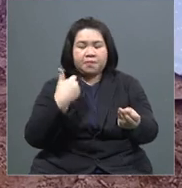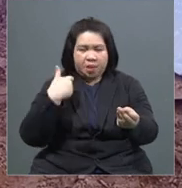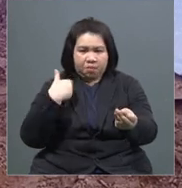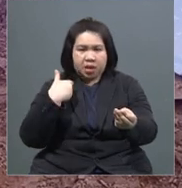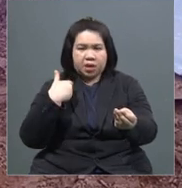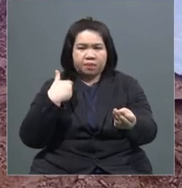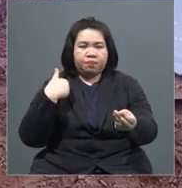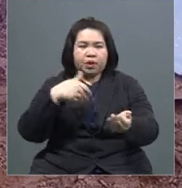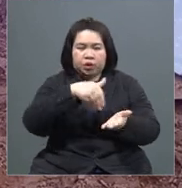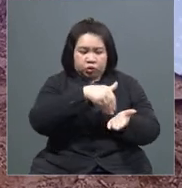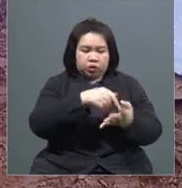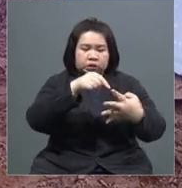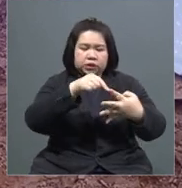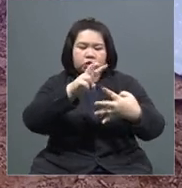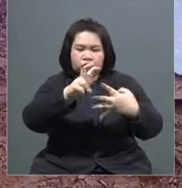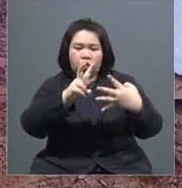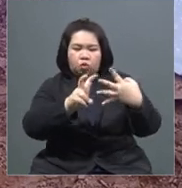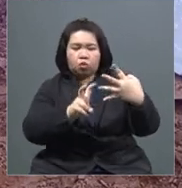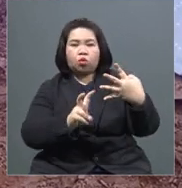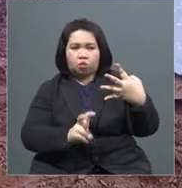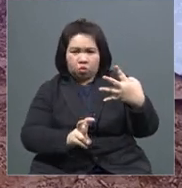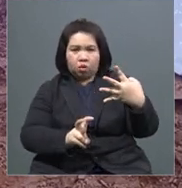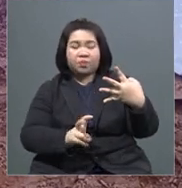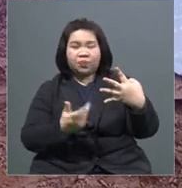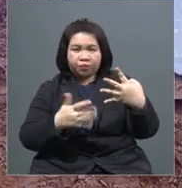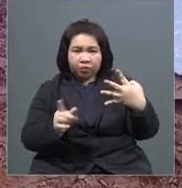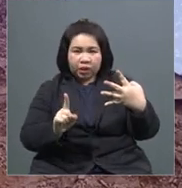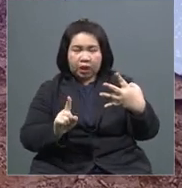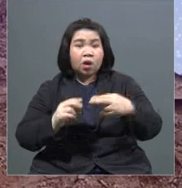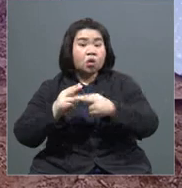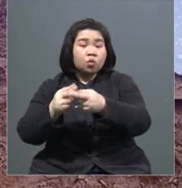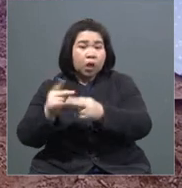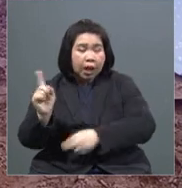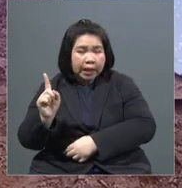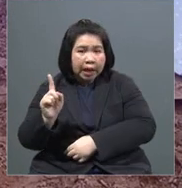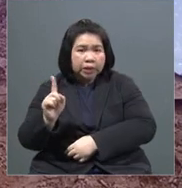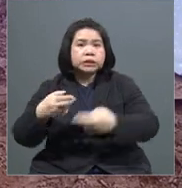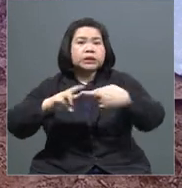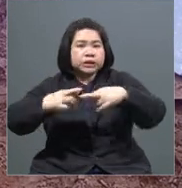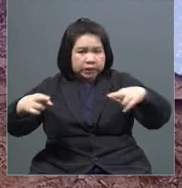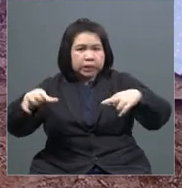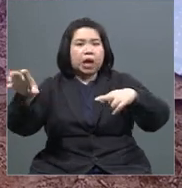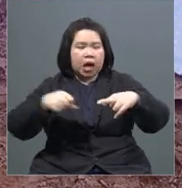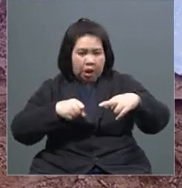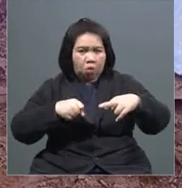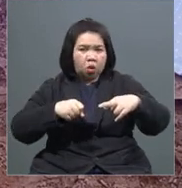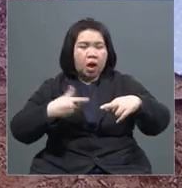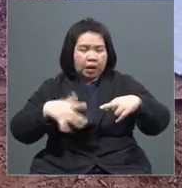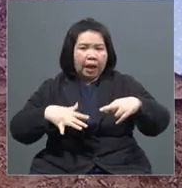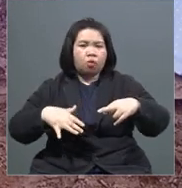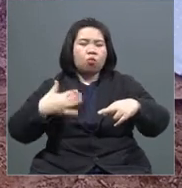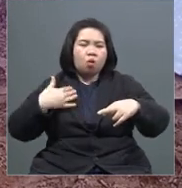ไว้จุดละ200ใบแล้วก็เพื่อความรวดเร็วนะคะขอให้เตรียมกระสอบแล้วก็เชือกเพื่อที่จะนำไปบรรจุทรายกันด้ว